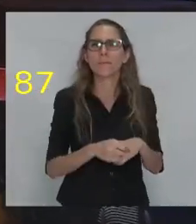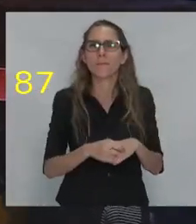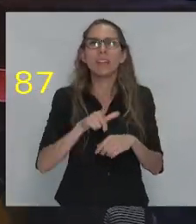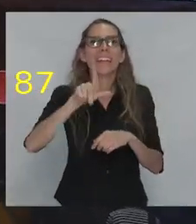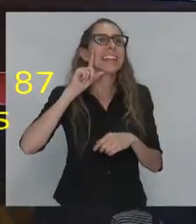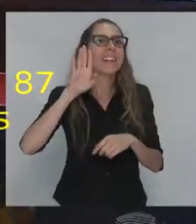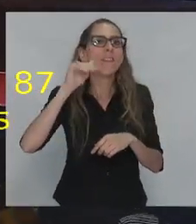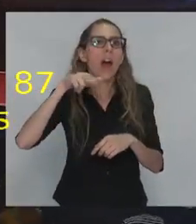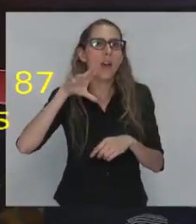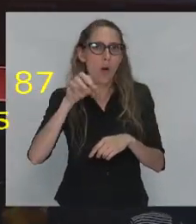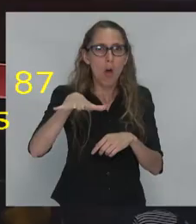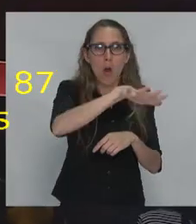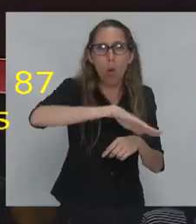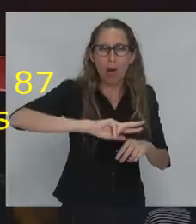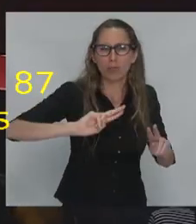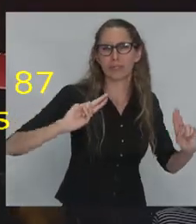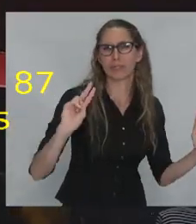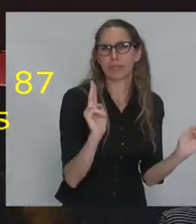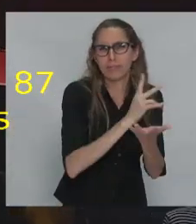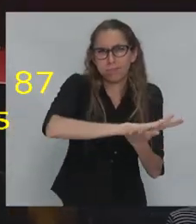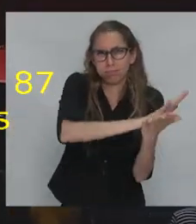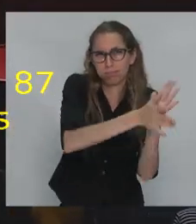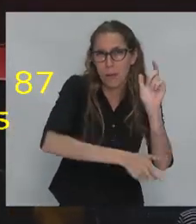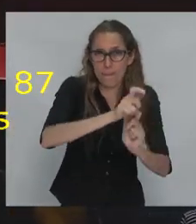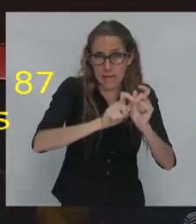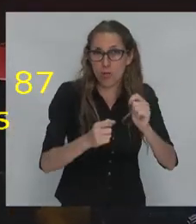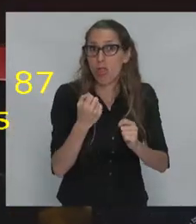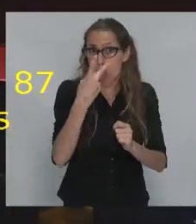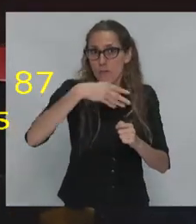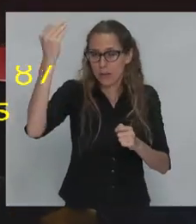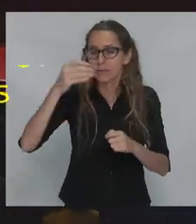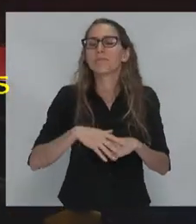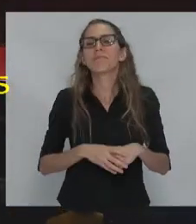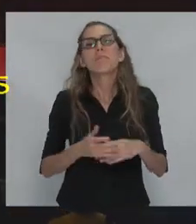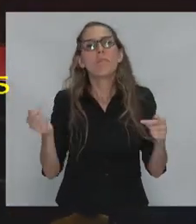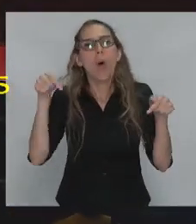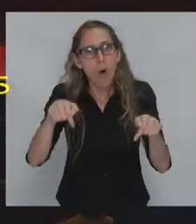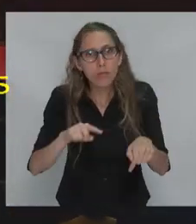avec les noms, ce n'est pas des estimations, nous avons les noms. Nous avons